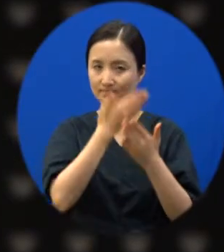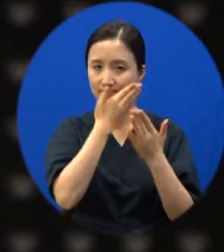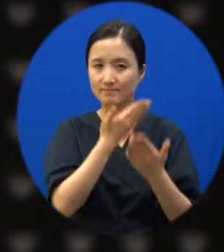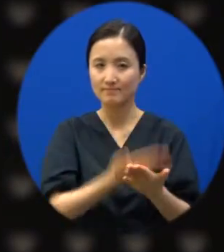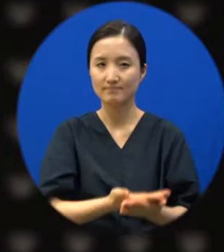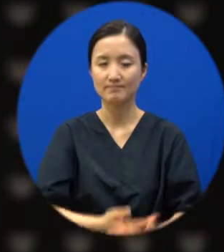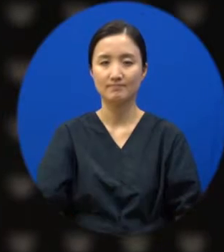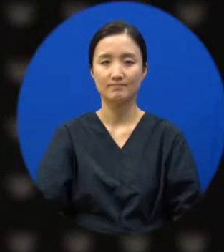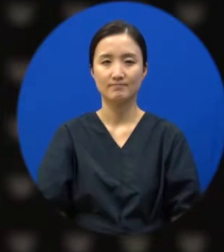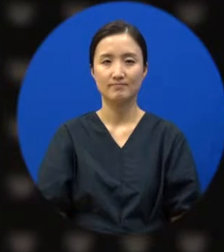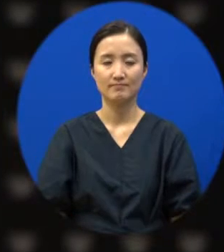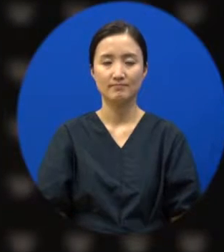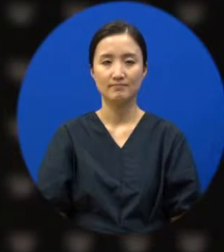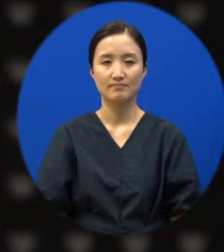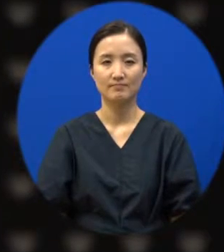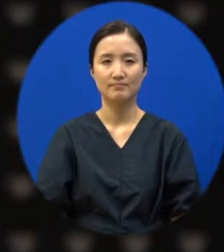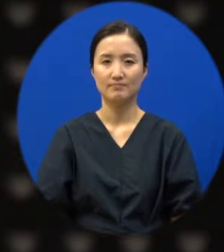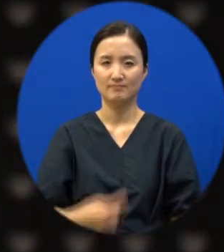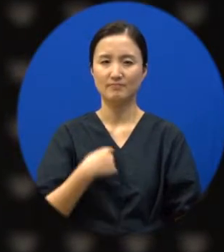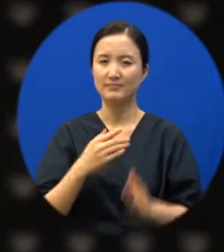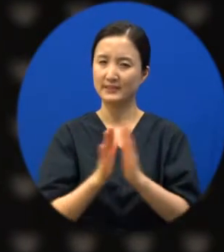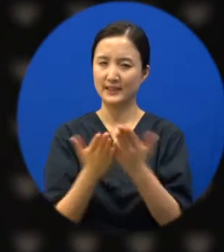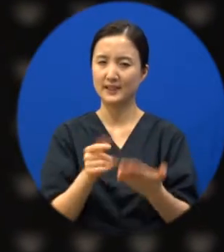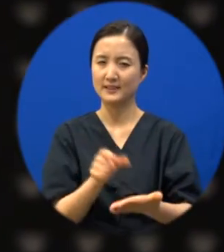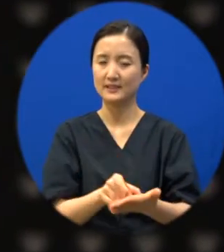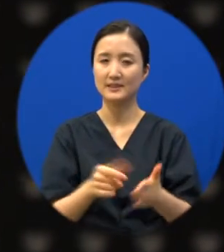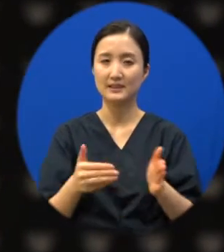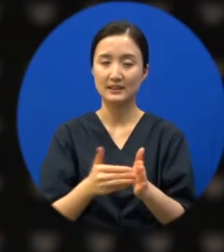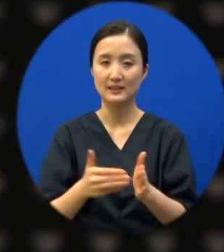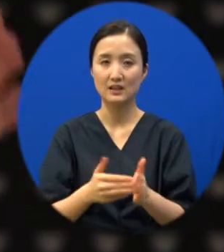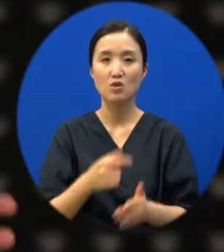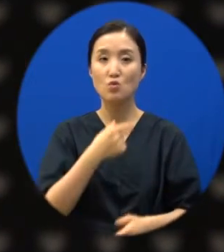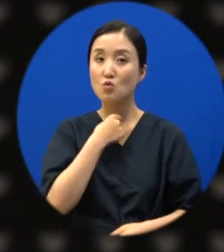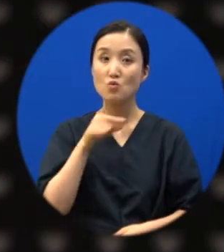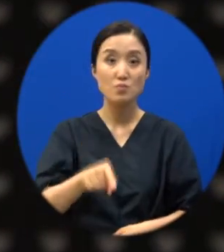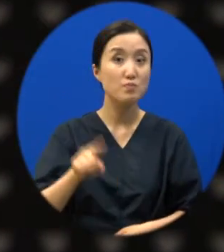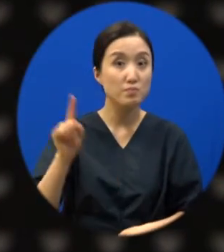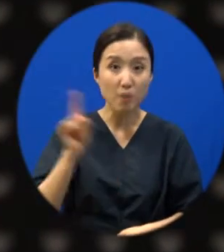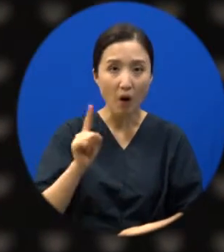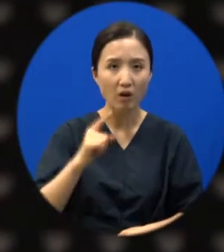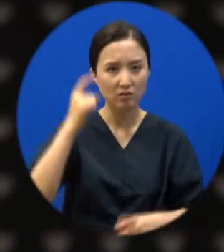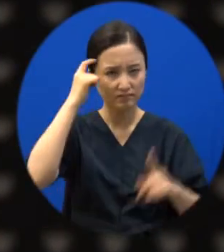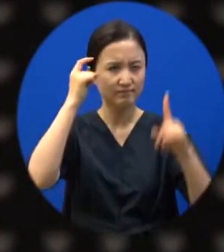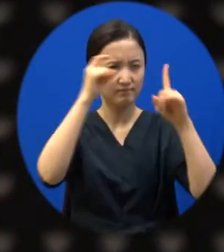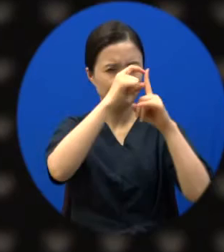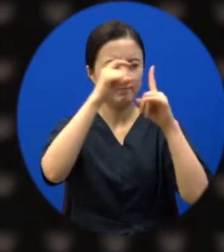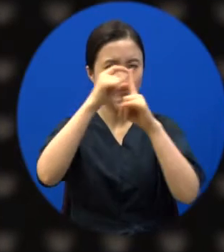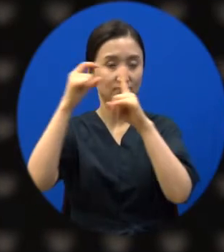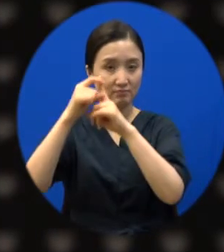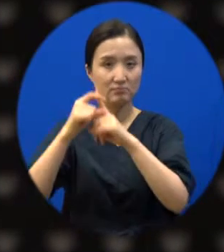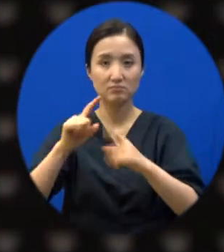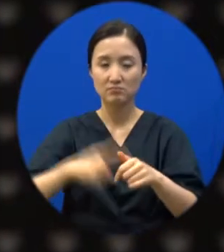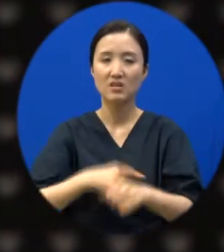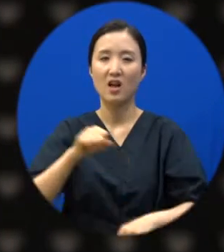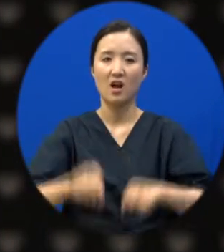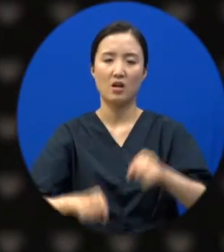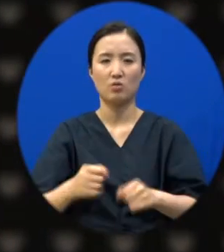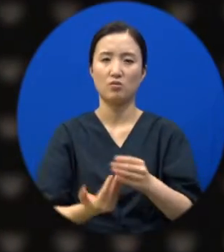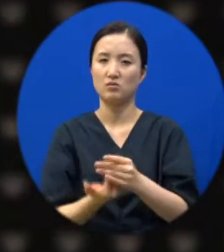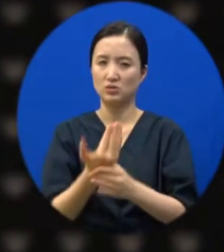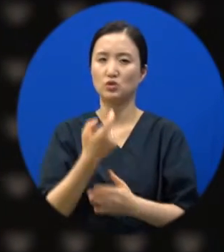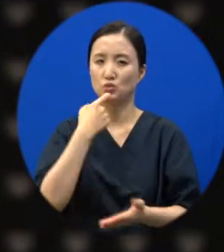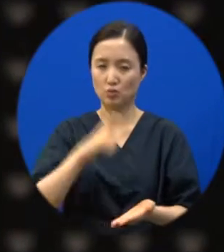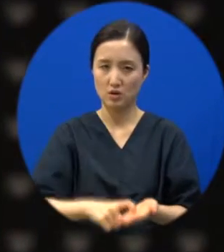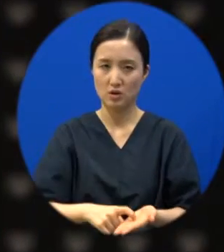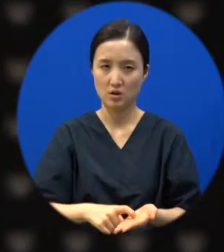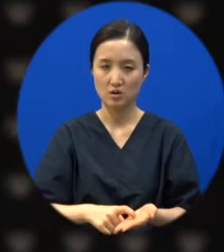제 책에서도 언급을 했었는데요. 원하는 모습을 구체적으로 그리면 그릴수록 행동으로 나타날 확률이 높아집니다.